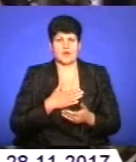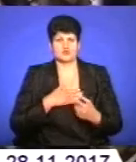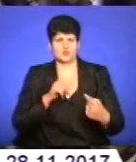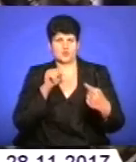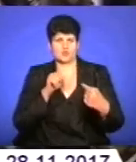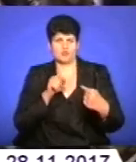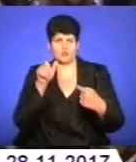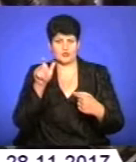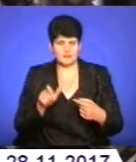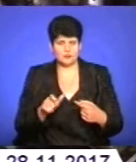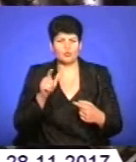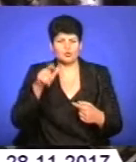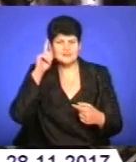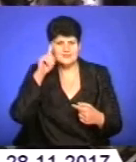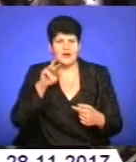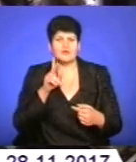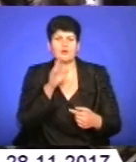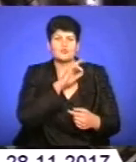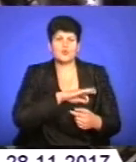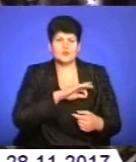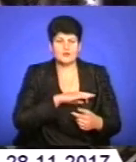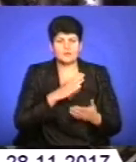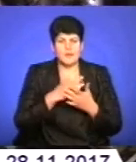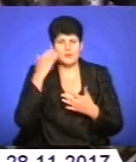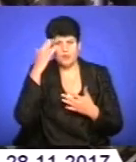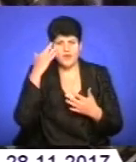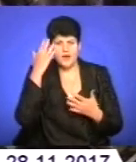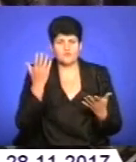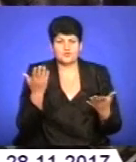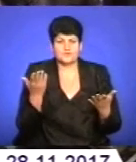люди знали і вміли нею користуватися, або хоча б мали уяву,